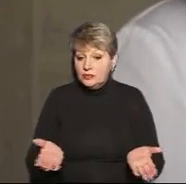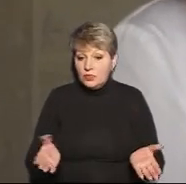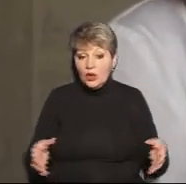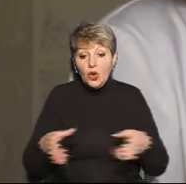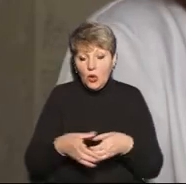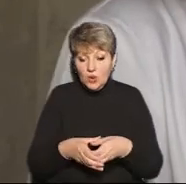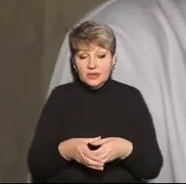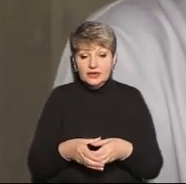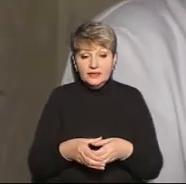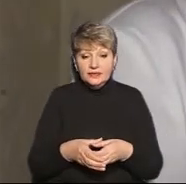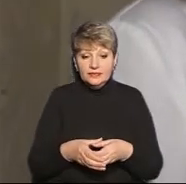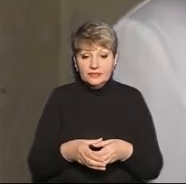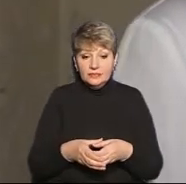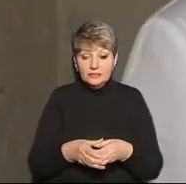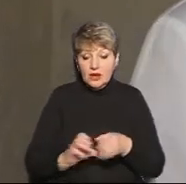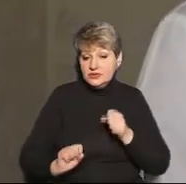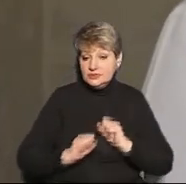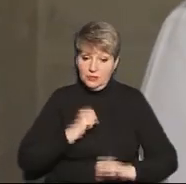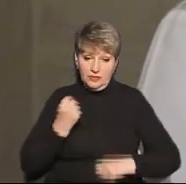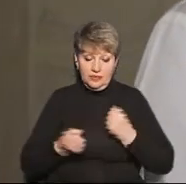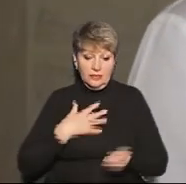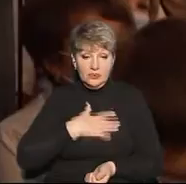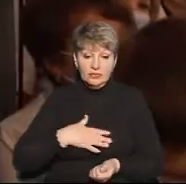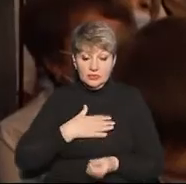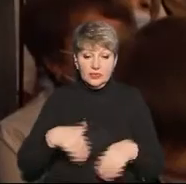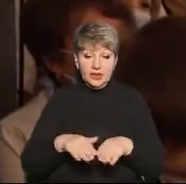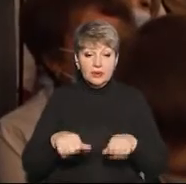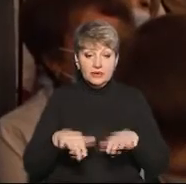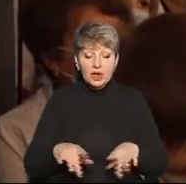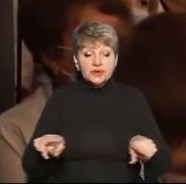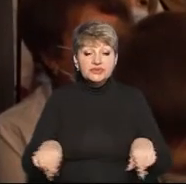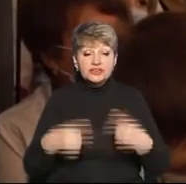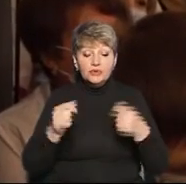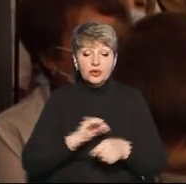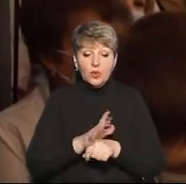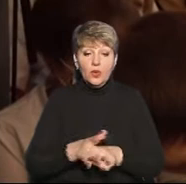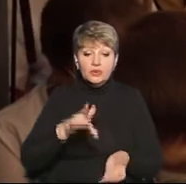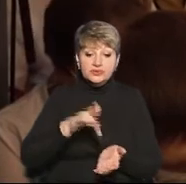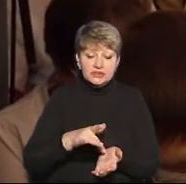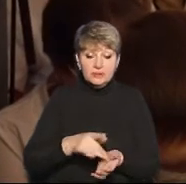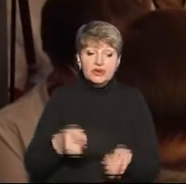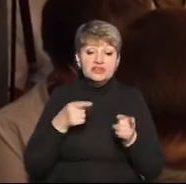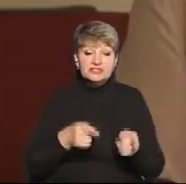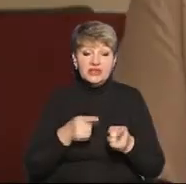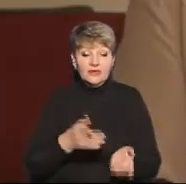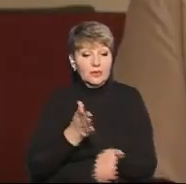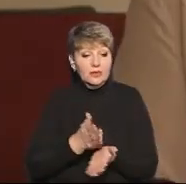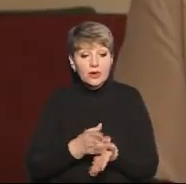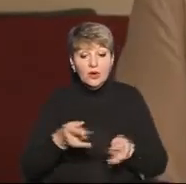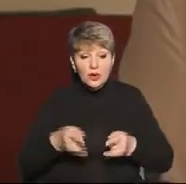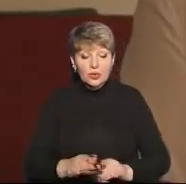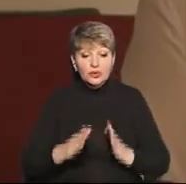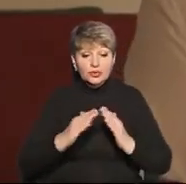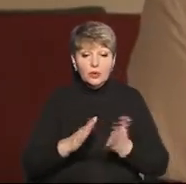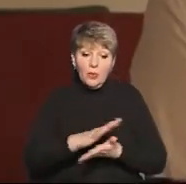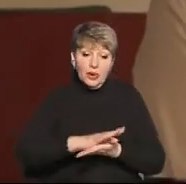колектив, звичайно, збентежений таким рішенням. Створення ковідного центру загрожує існуванню пологового будинку в